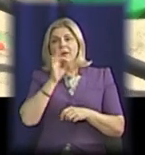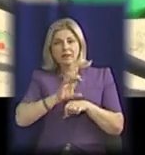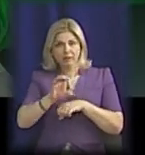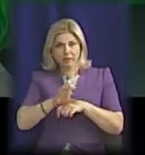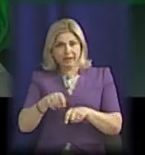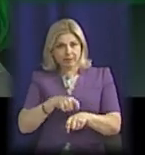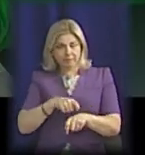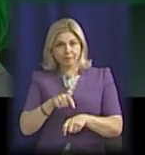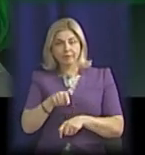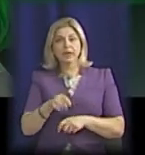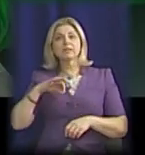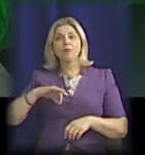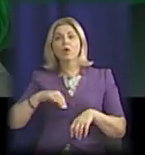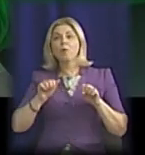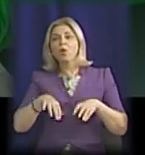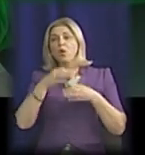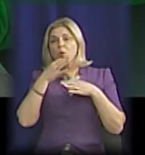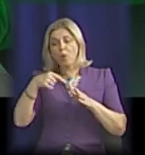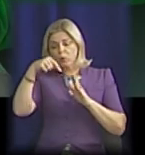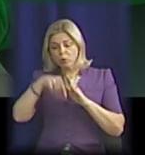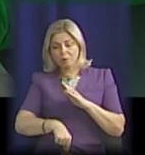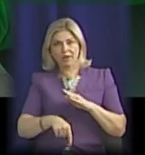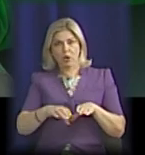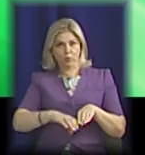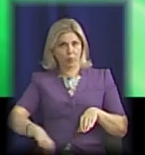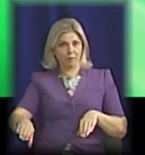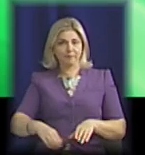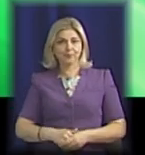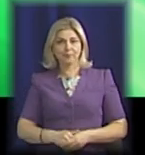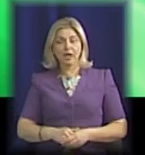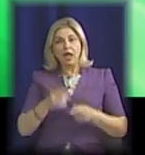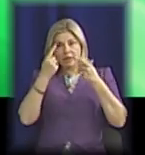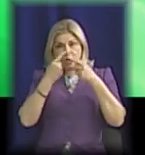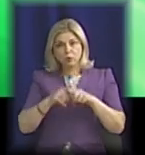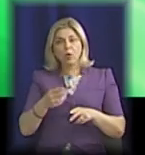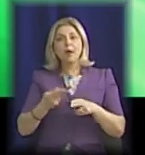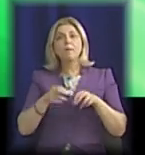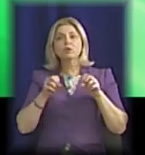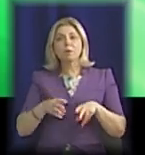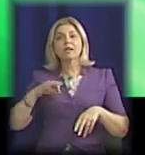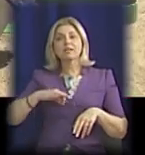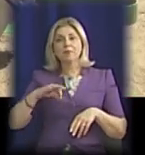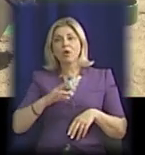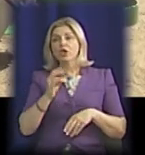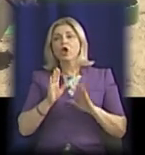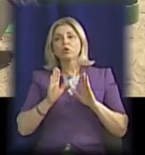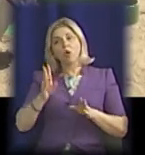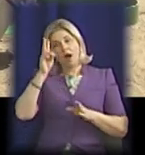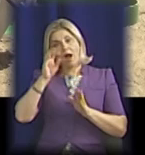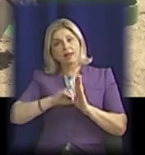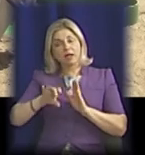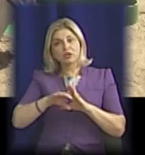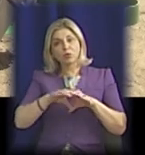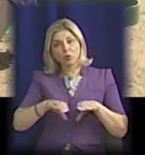виробництва. Застосування можливе за будь-якої глибини залягання трубопроводу. Технологію безпечно застосовувати не тільки з каналізаційними